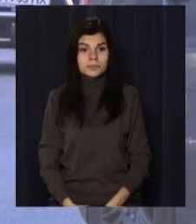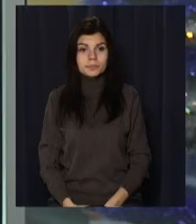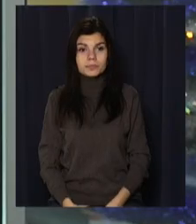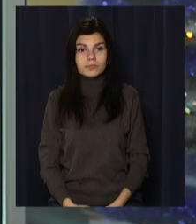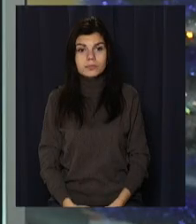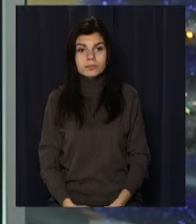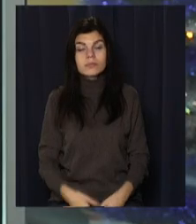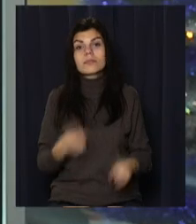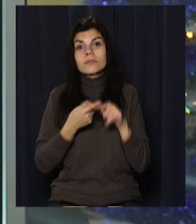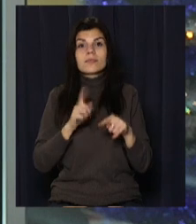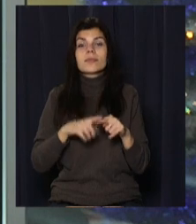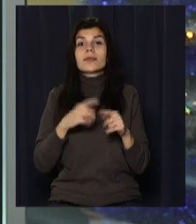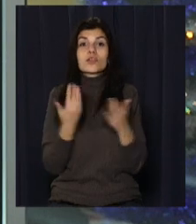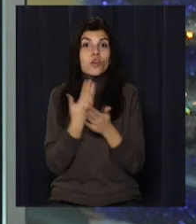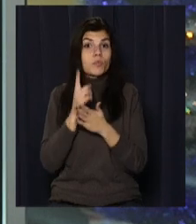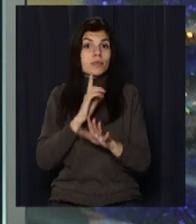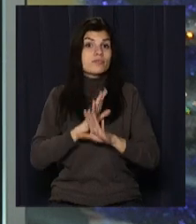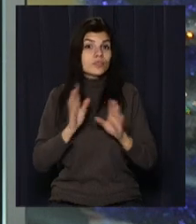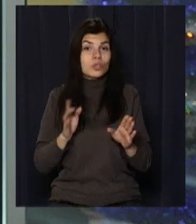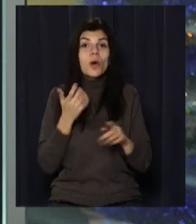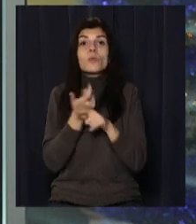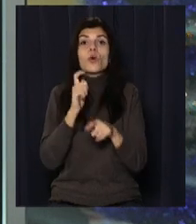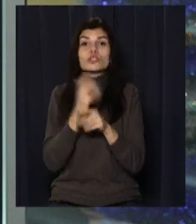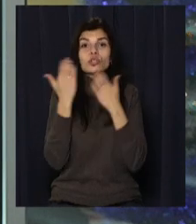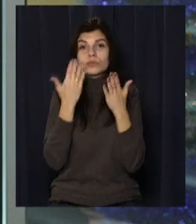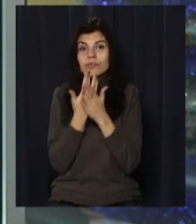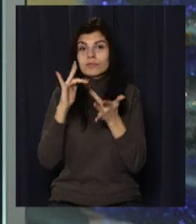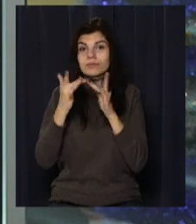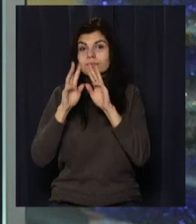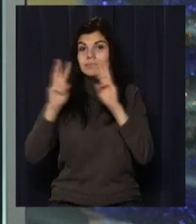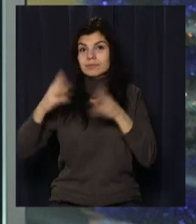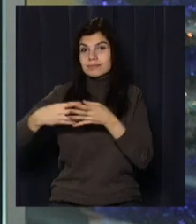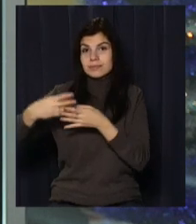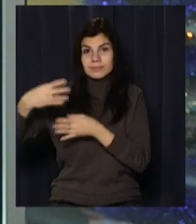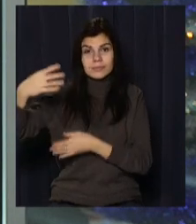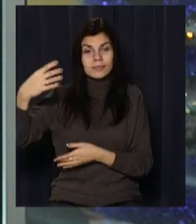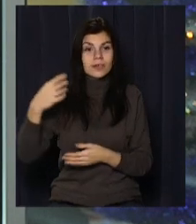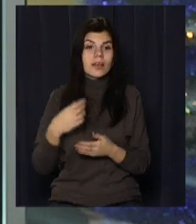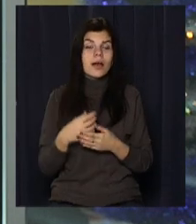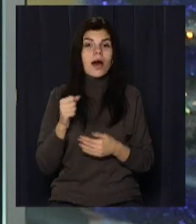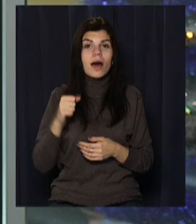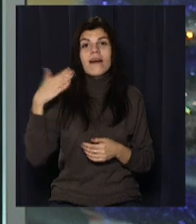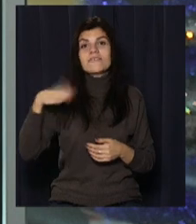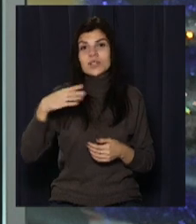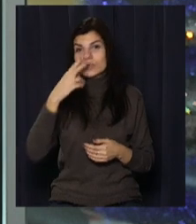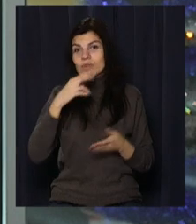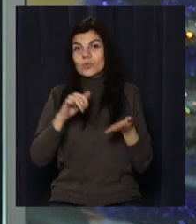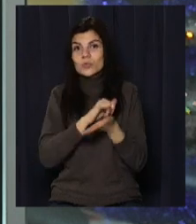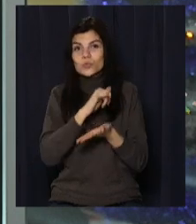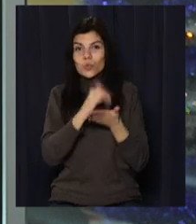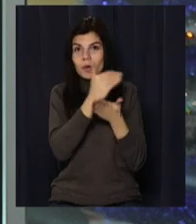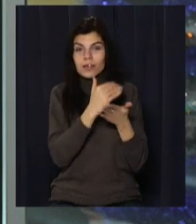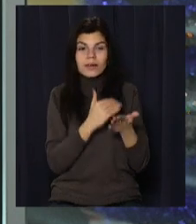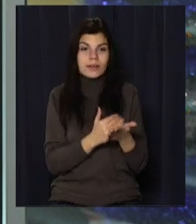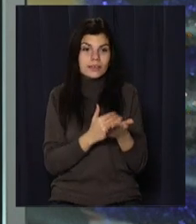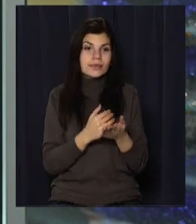«Відкритий». На цю годину в мене все. Ще більше новин читайте на нашому сайті opentv.media, а сюжети переглядайте